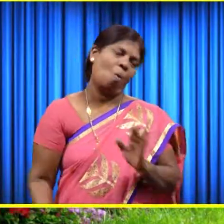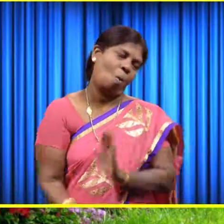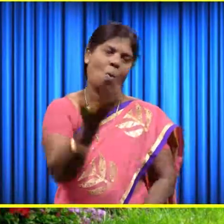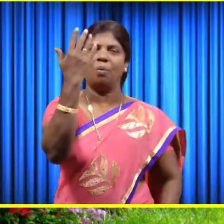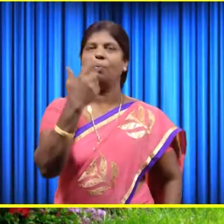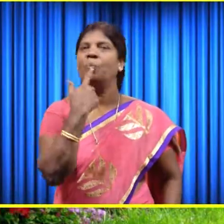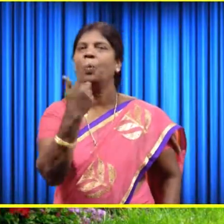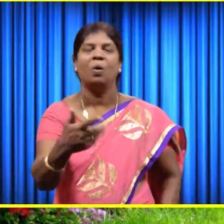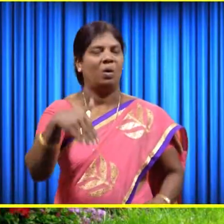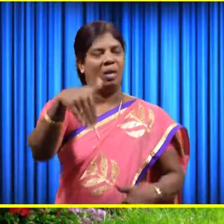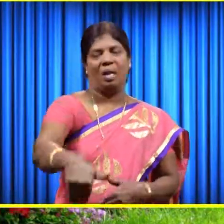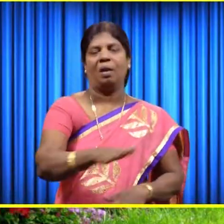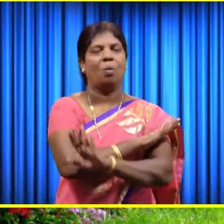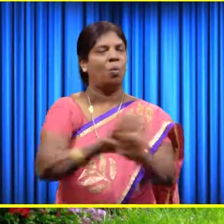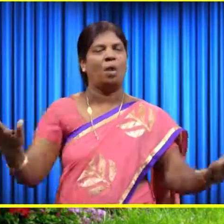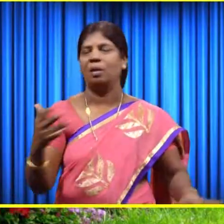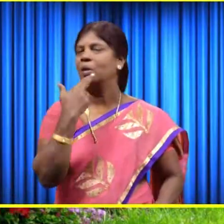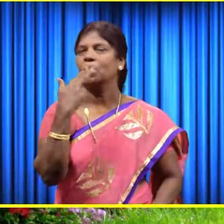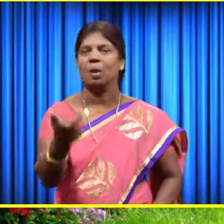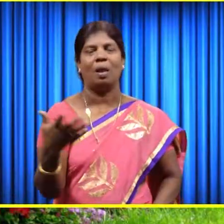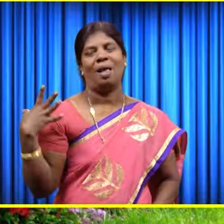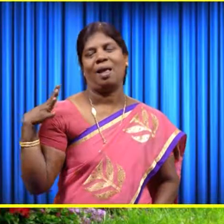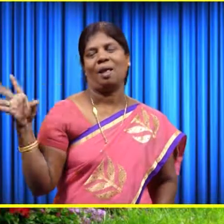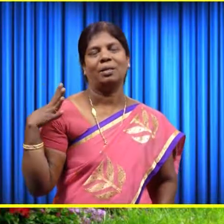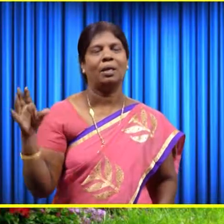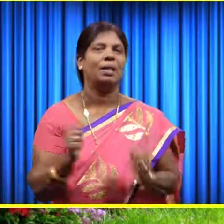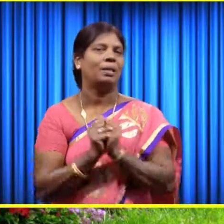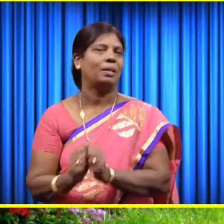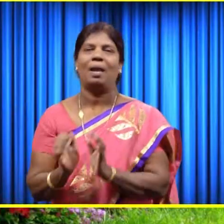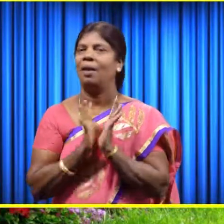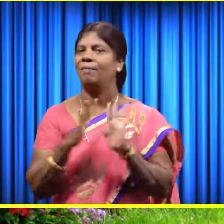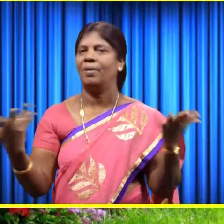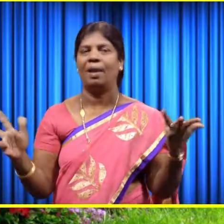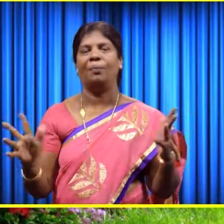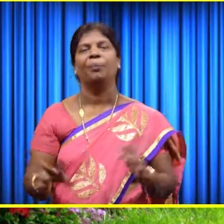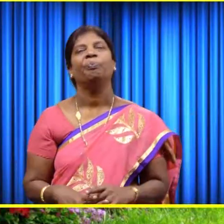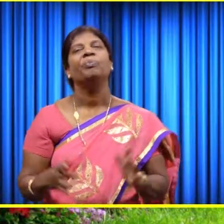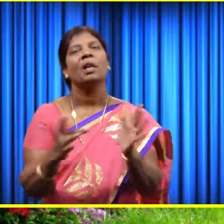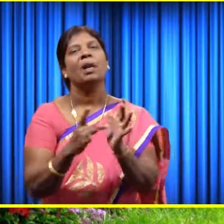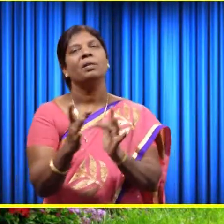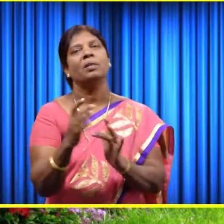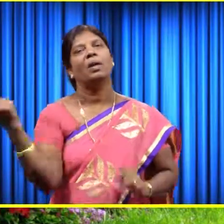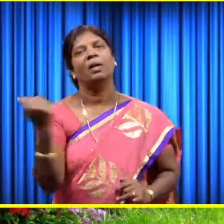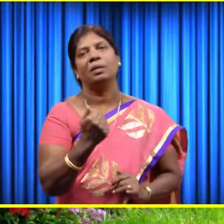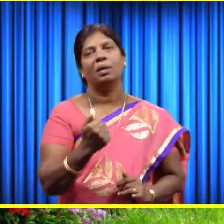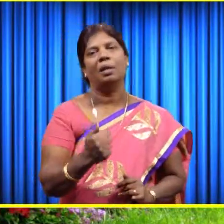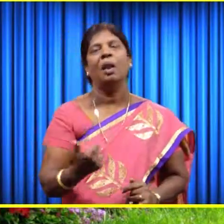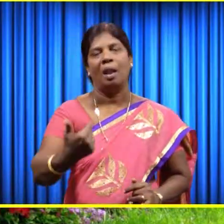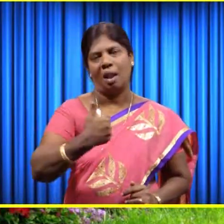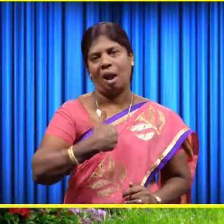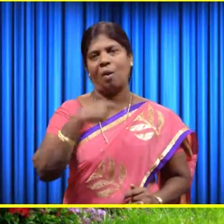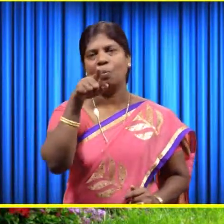ஓடிப்போ, எனக்கு முன்பாக நிற்காதே என்று அவளை அசட்டை செய்து விரட்டிவிடவில்லை. ஆண்டவர் என்ன செய்தார்?